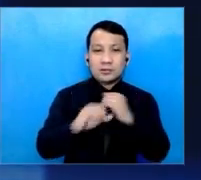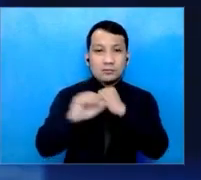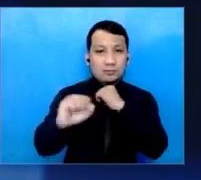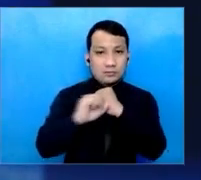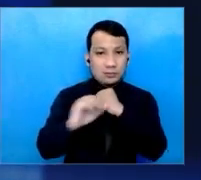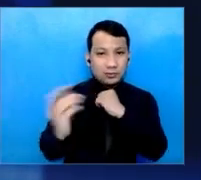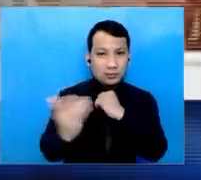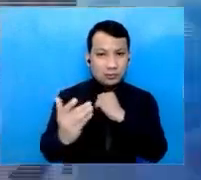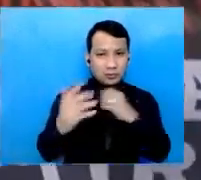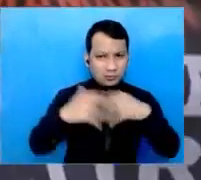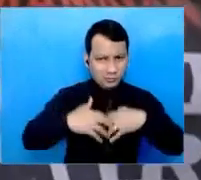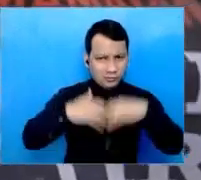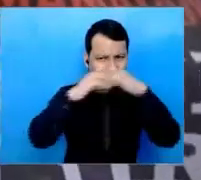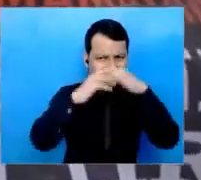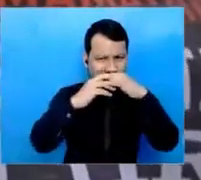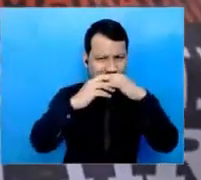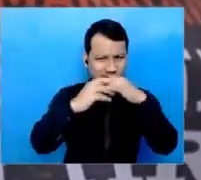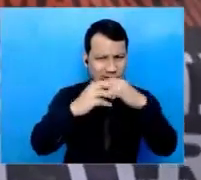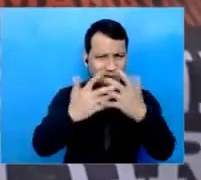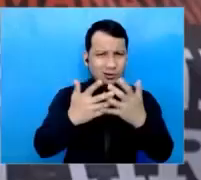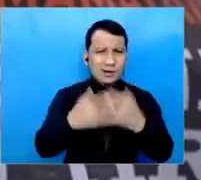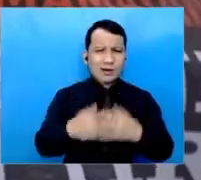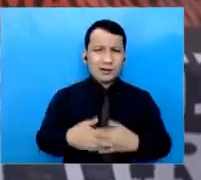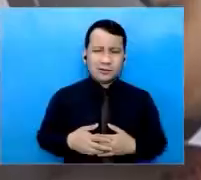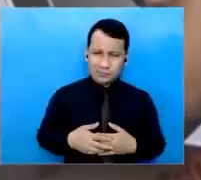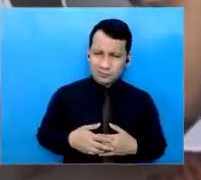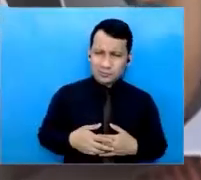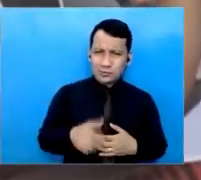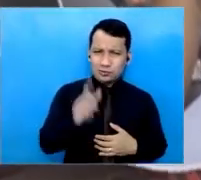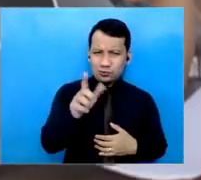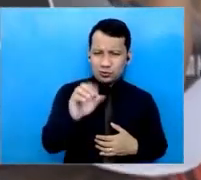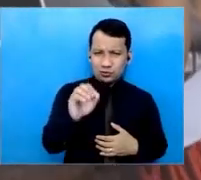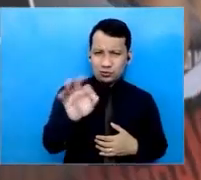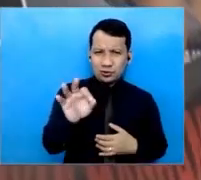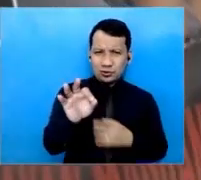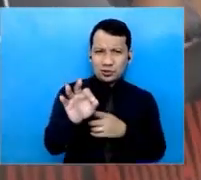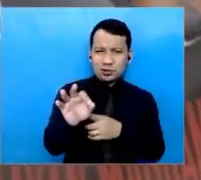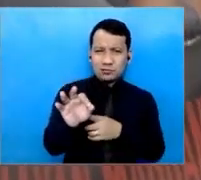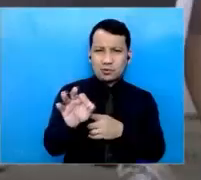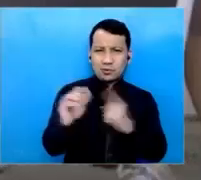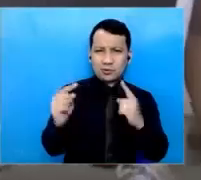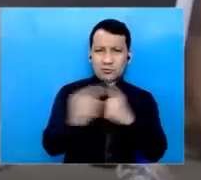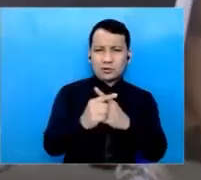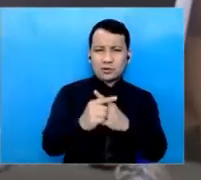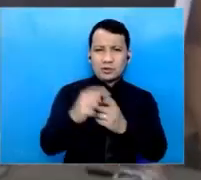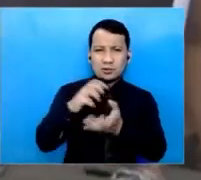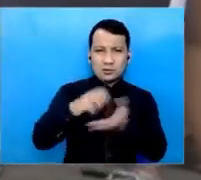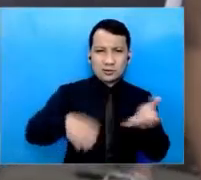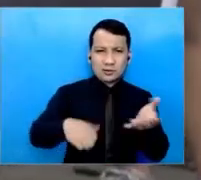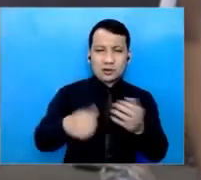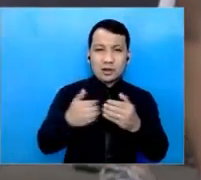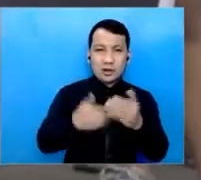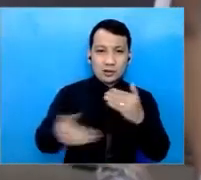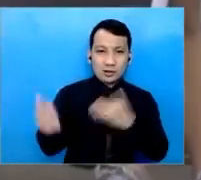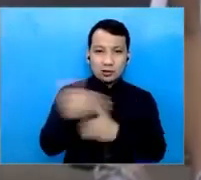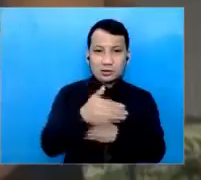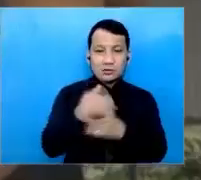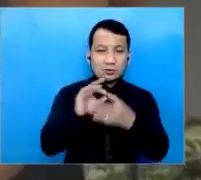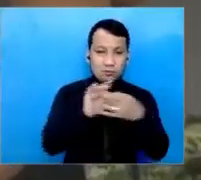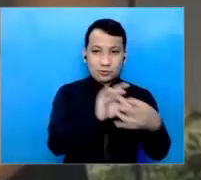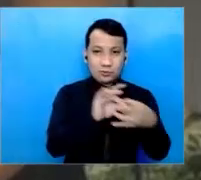construction workers. Ang dapat po natin... Noong 2009, ayon sa grupong Kontradaya ay halos kalahati ng mga tumakbo ay konektado sa